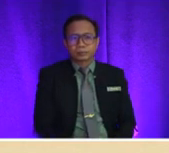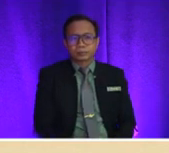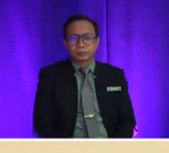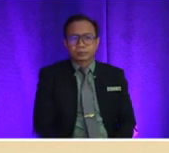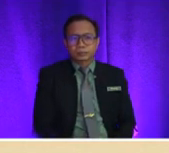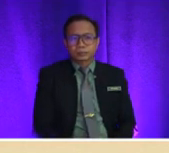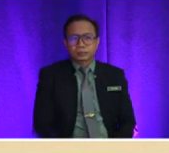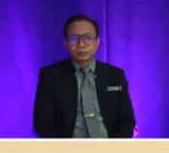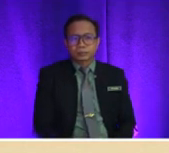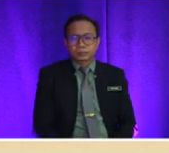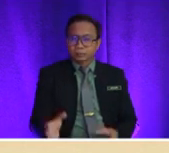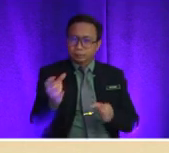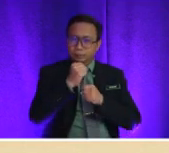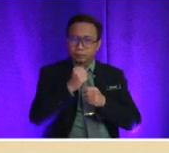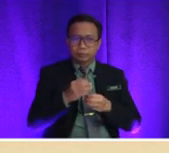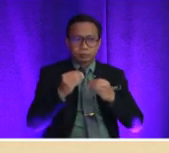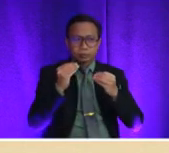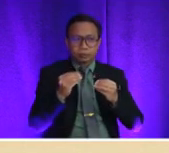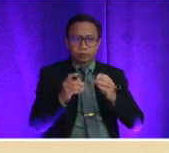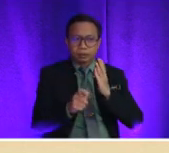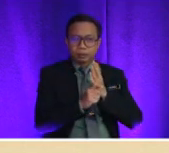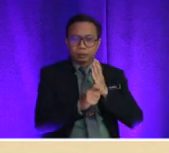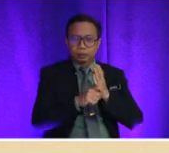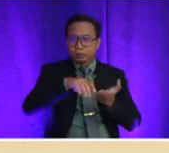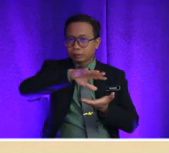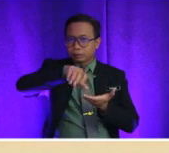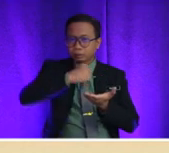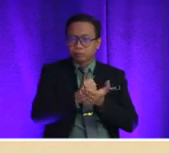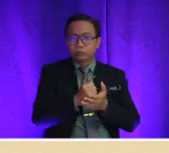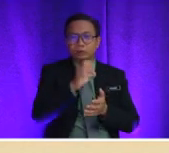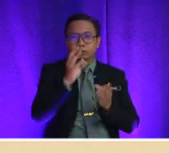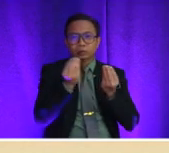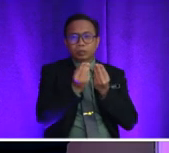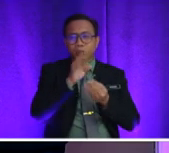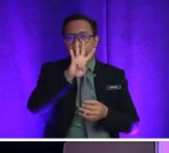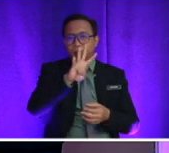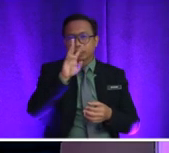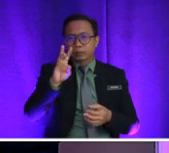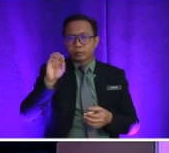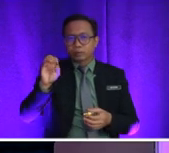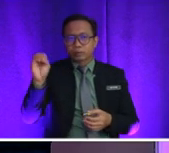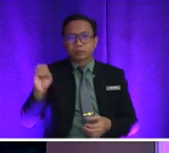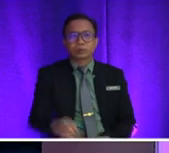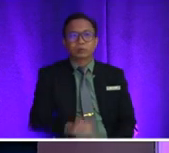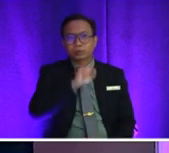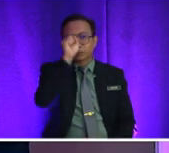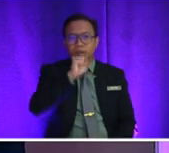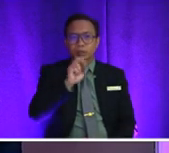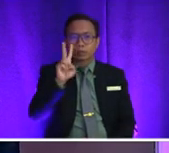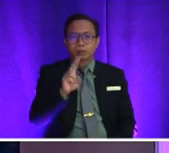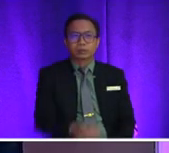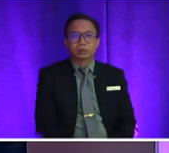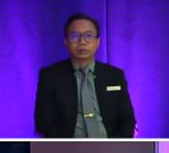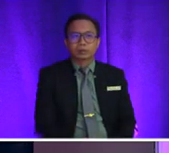maka kita akan berikan tambah saja maka dapat 4000 600 Oke Baik soal yang kedua